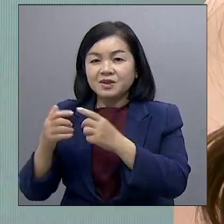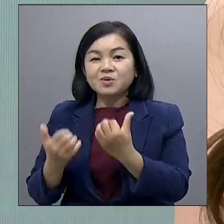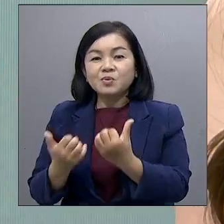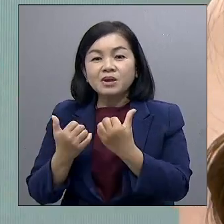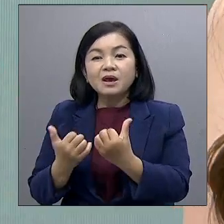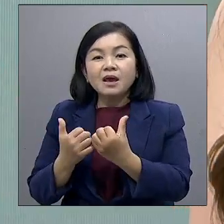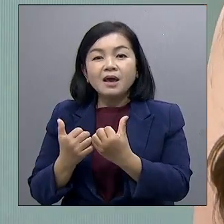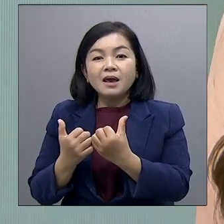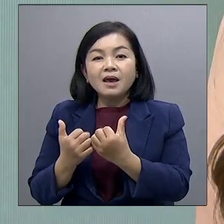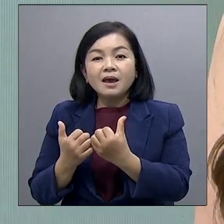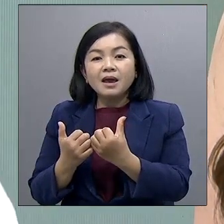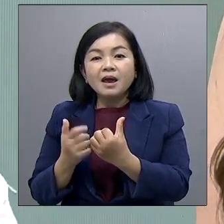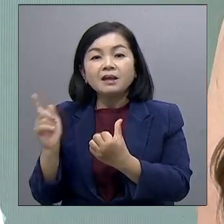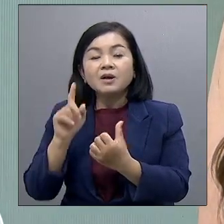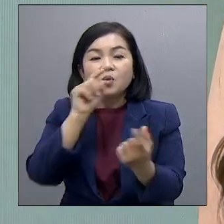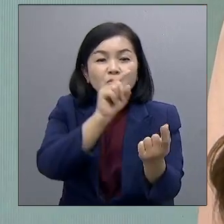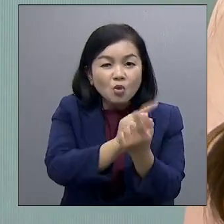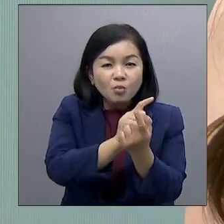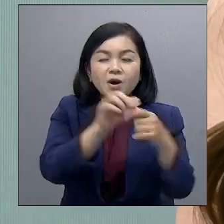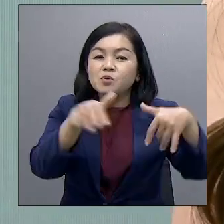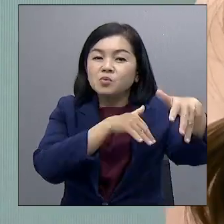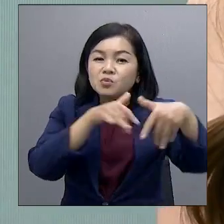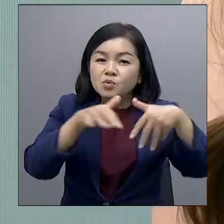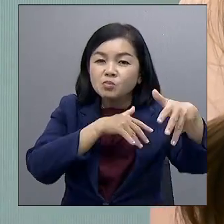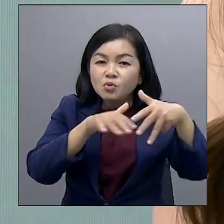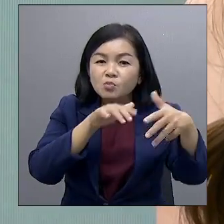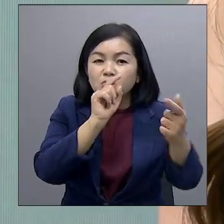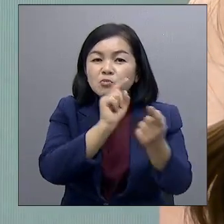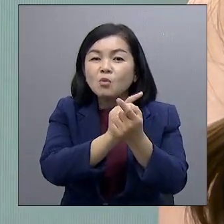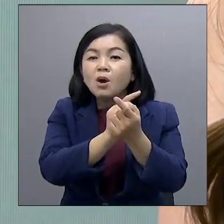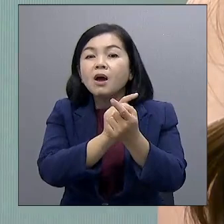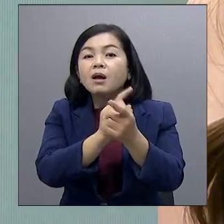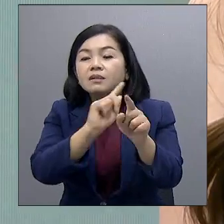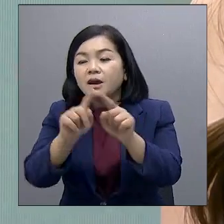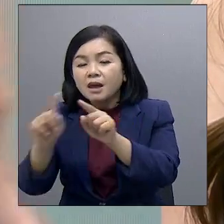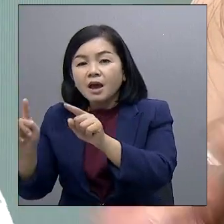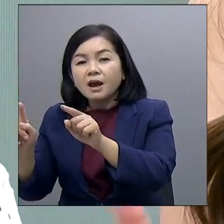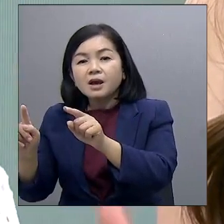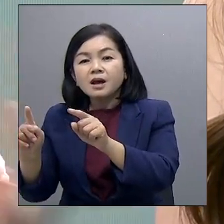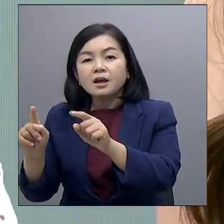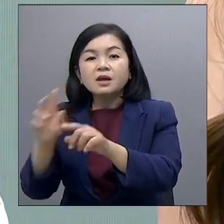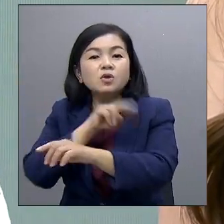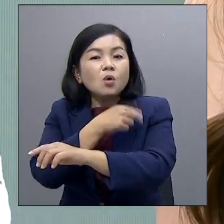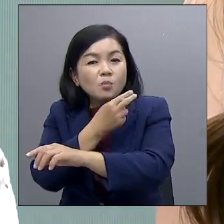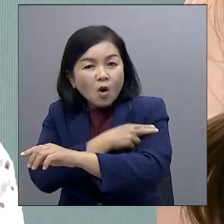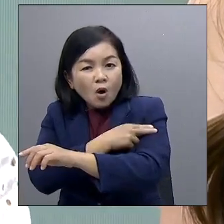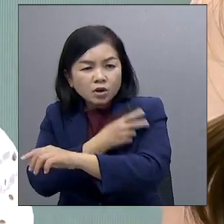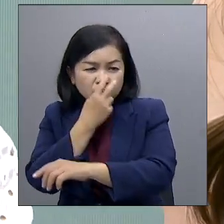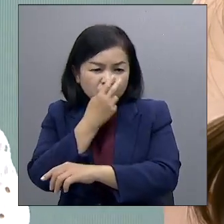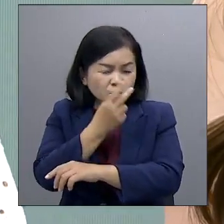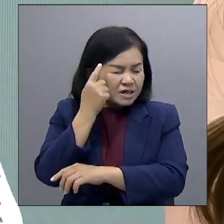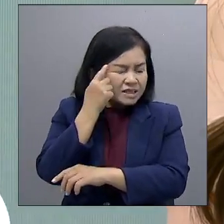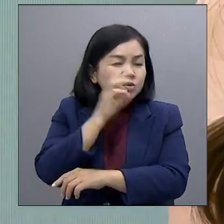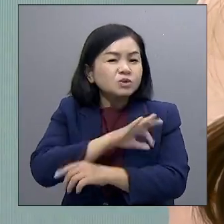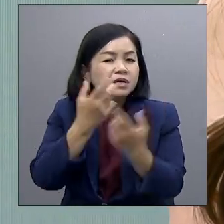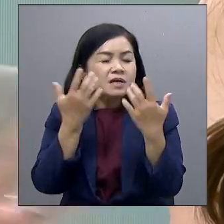เป็นตำแหน่งที่แบบว่าต้องเจอกับคนเยอะมากๆที่เราไม่รู้จักเงี้ยค่ะก็อาจจะทำให้มุมมองมองของแพทย์ที่มาดูไปด้วย